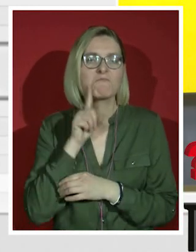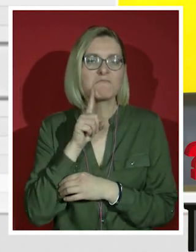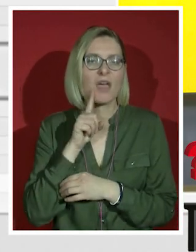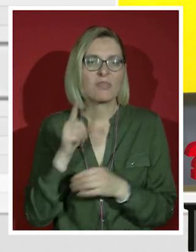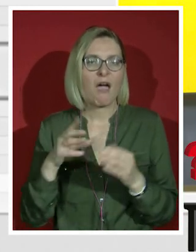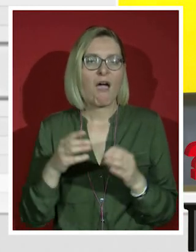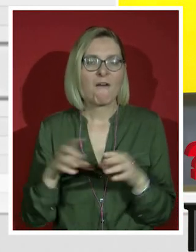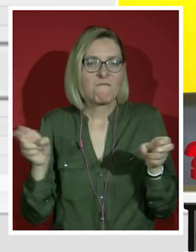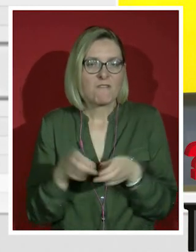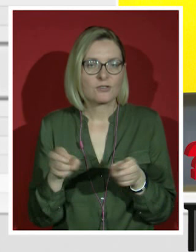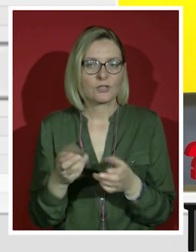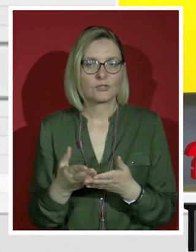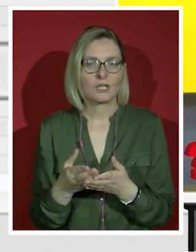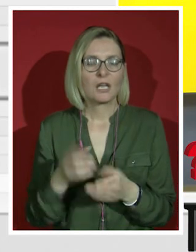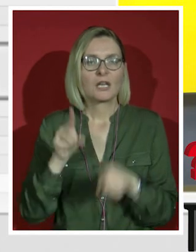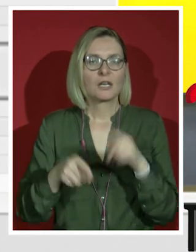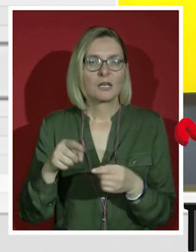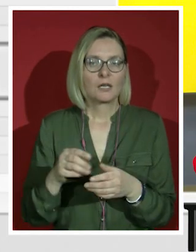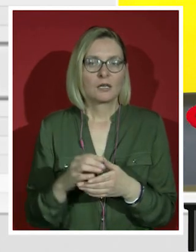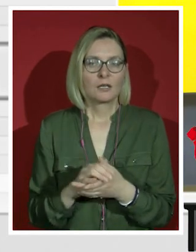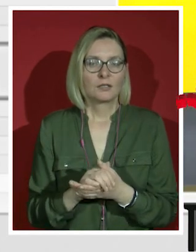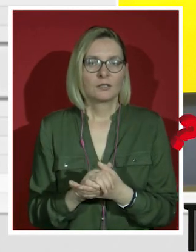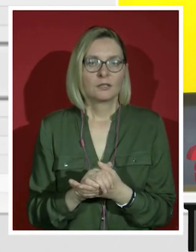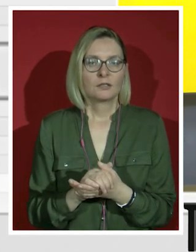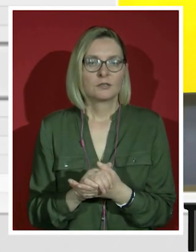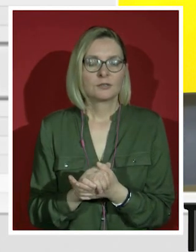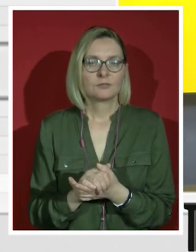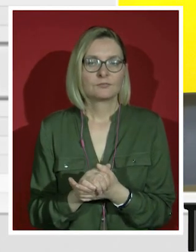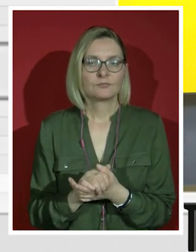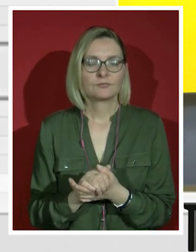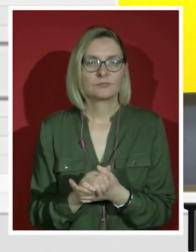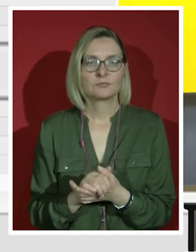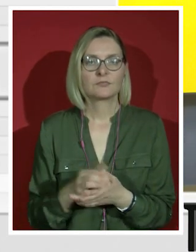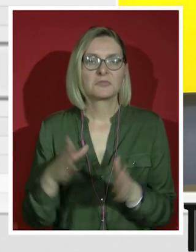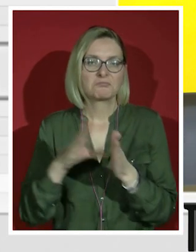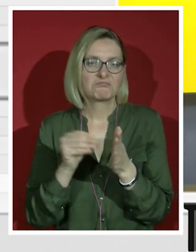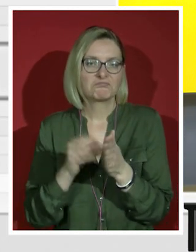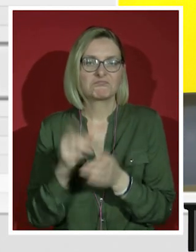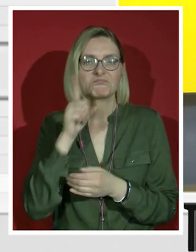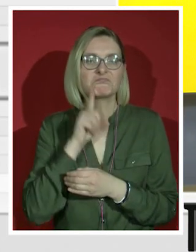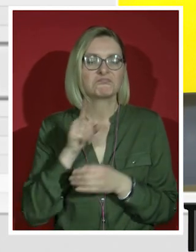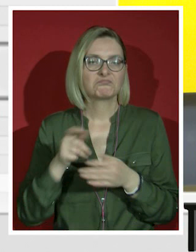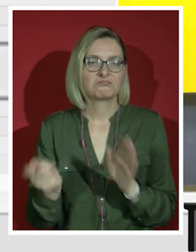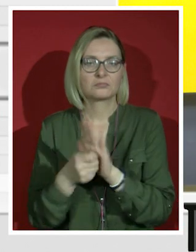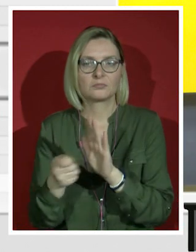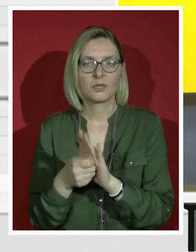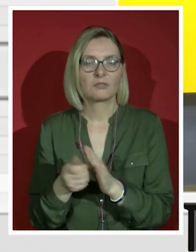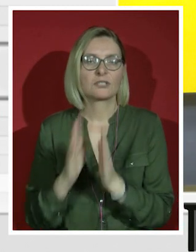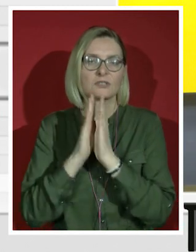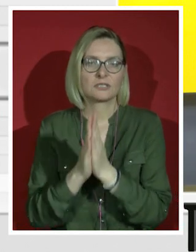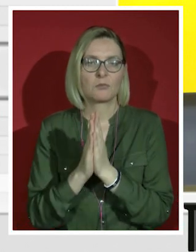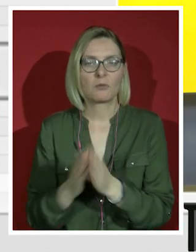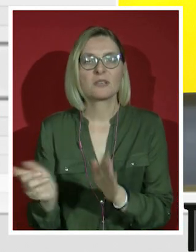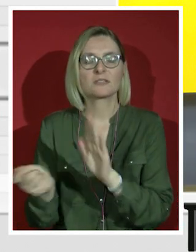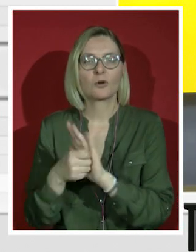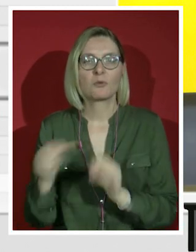се бавят со пчелари, а уствари само продаваат таков мед фалсификуван. И затоа апелираме да се купи